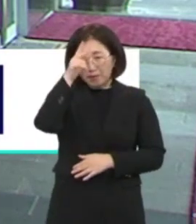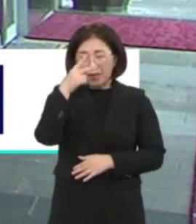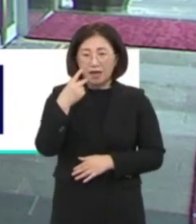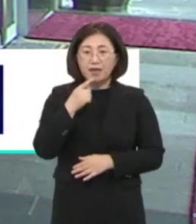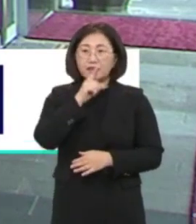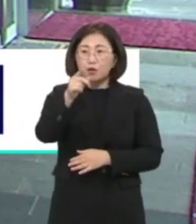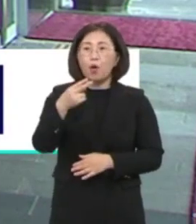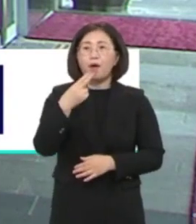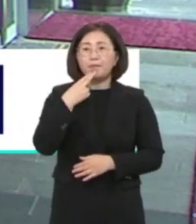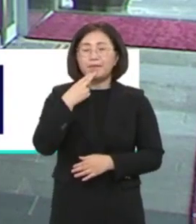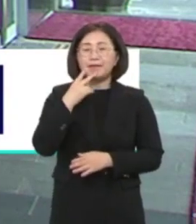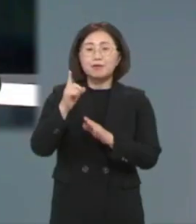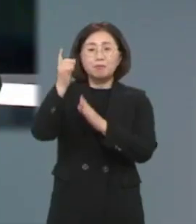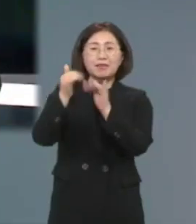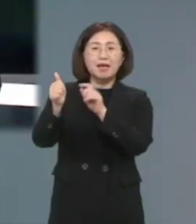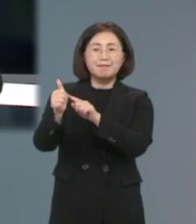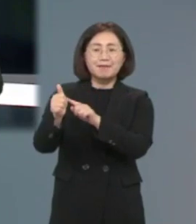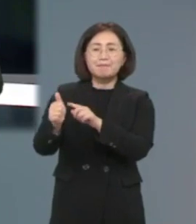김철진 기자입니다.